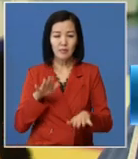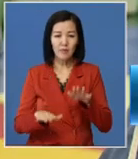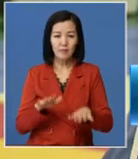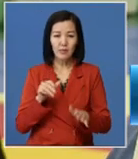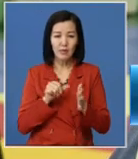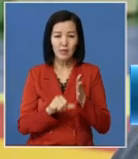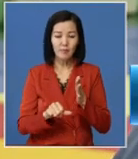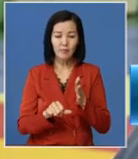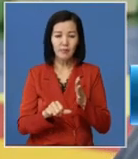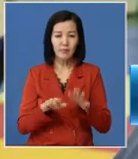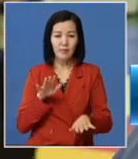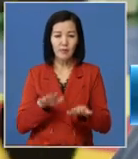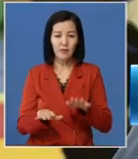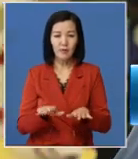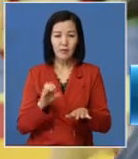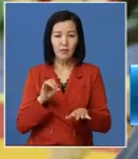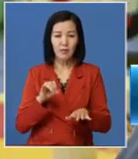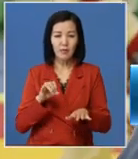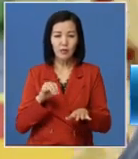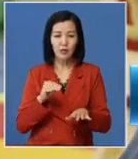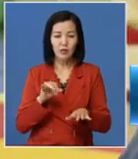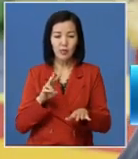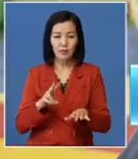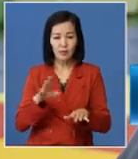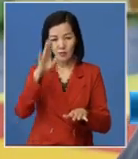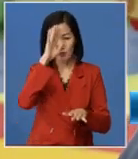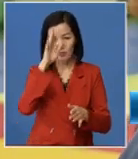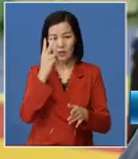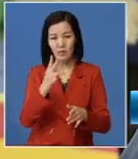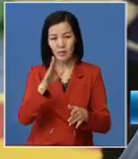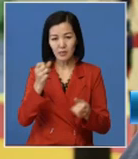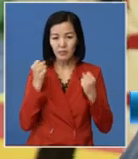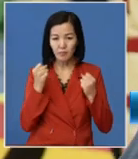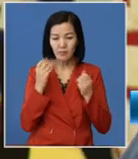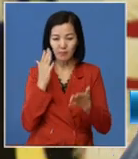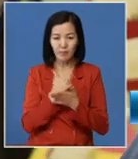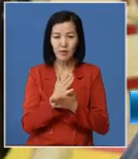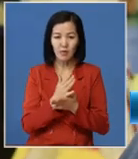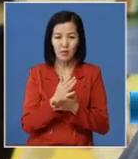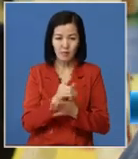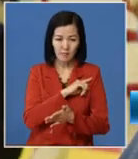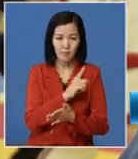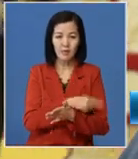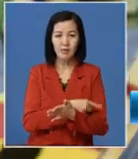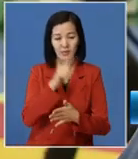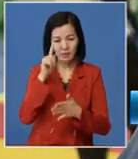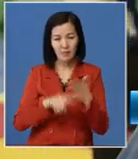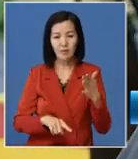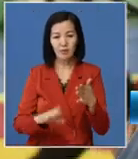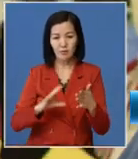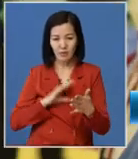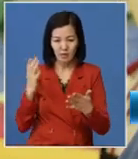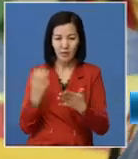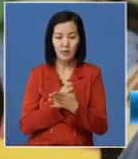60 килограммда Ерен Қайып Ержанға. Сол екі балуанға үміт етеміз. Енді қалғандары